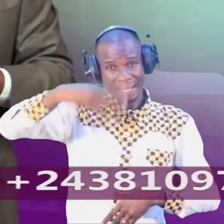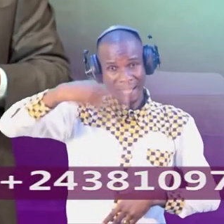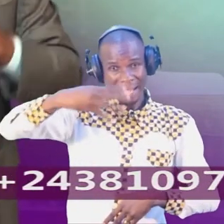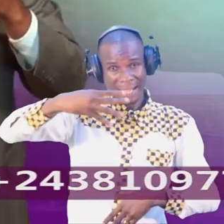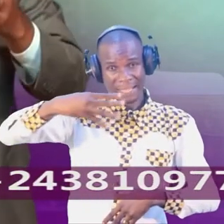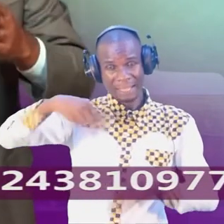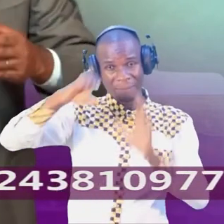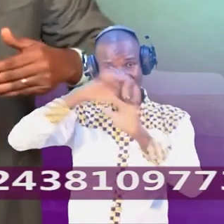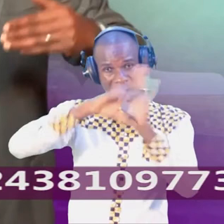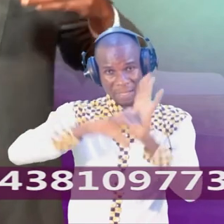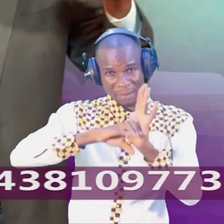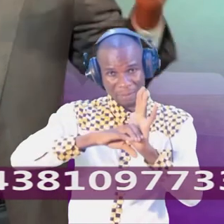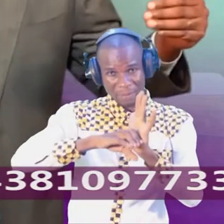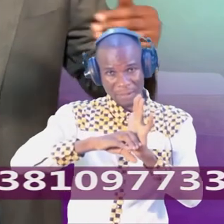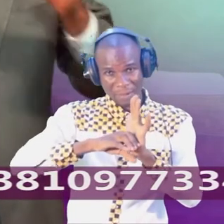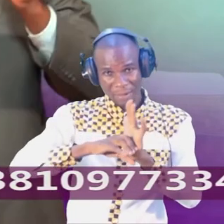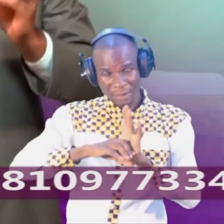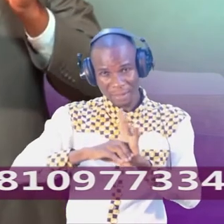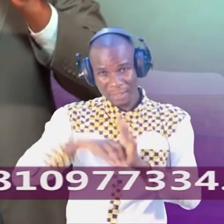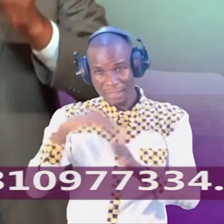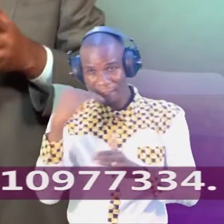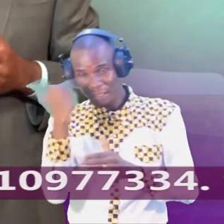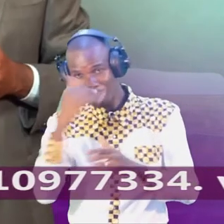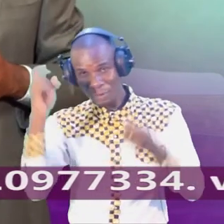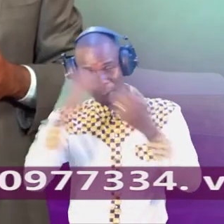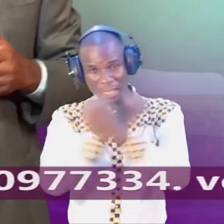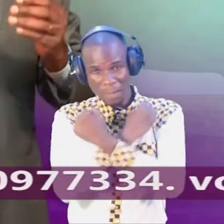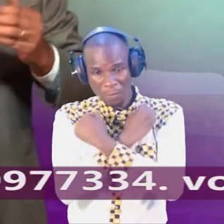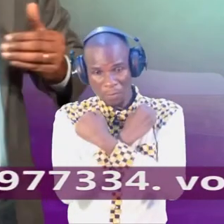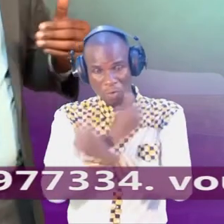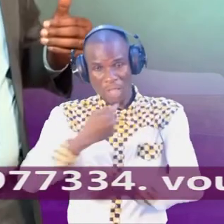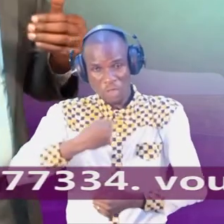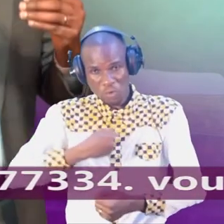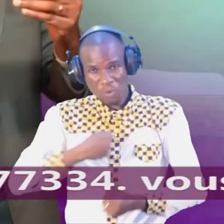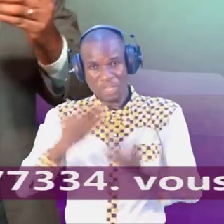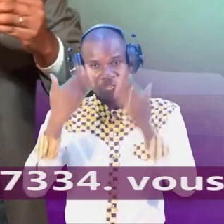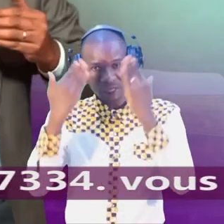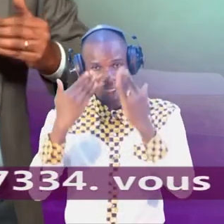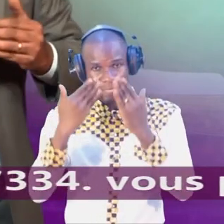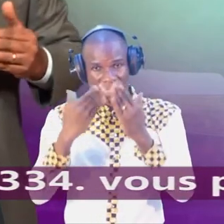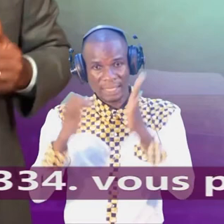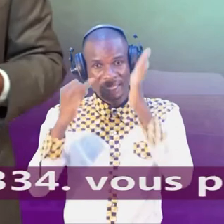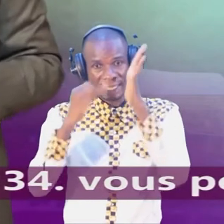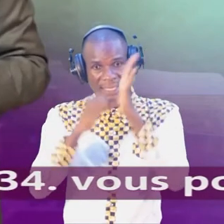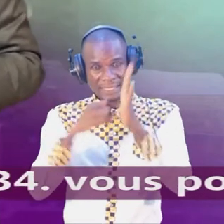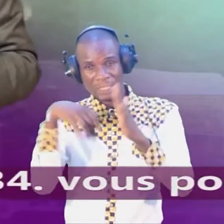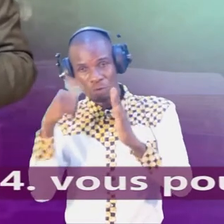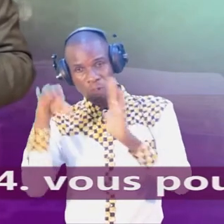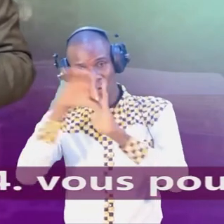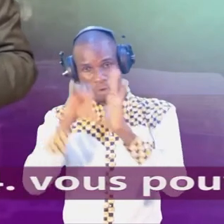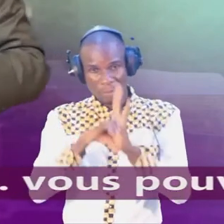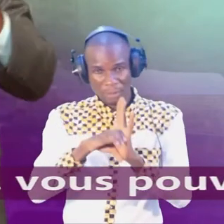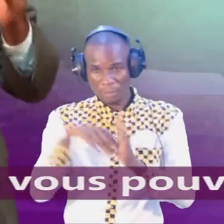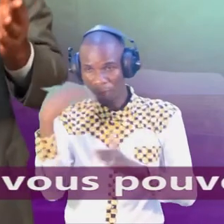Tunapotazama amri kumi, tutaona kwamba amri hizo ine za kwanza kwanza ni inatuhusisha